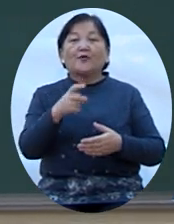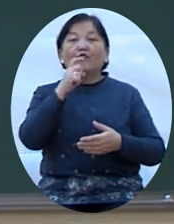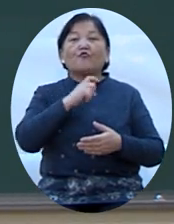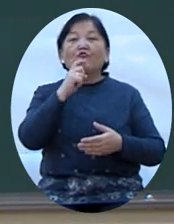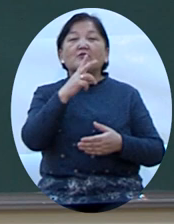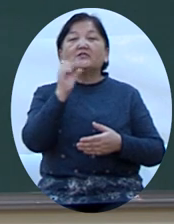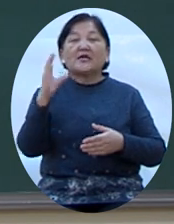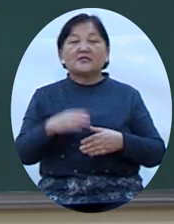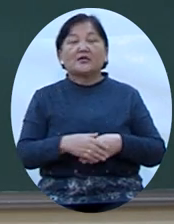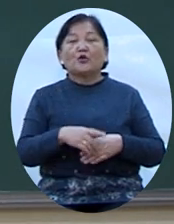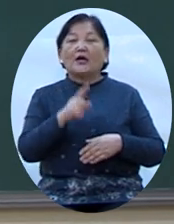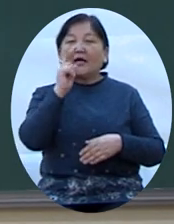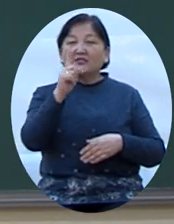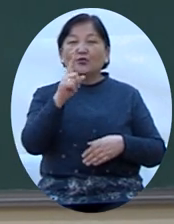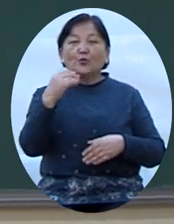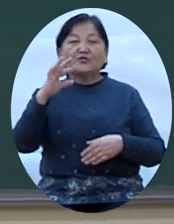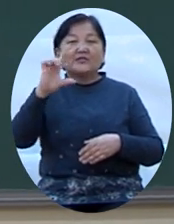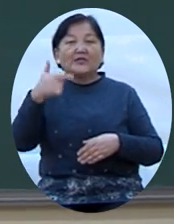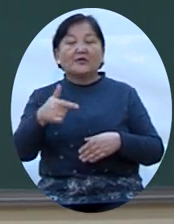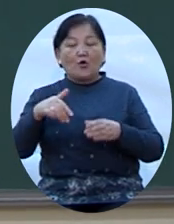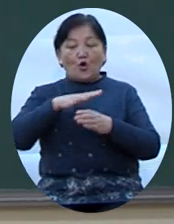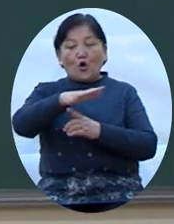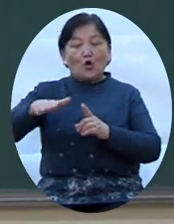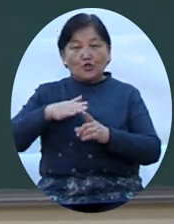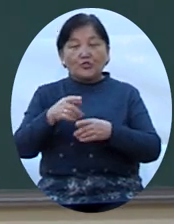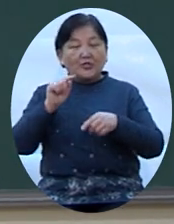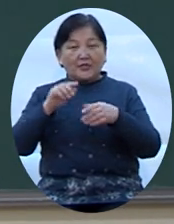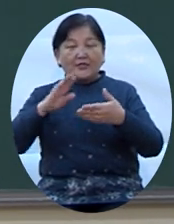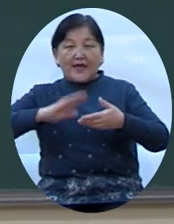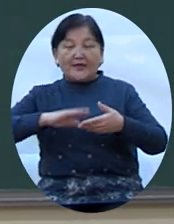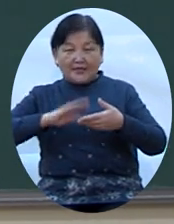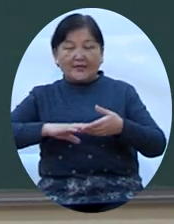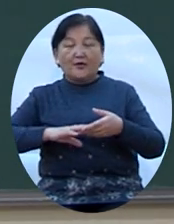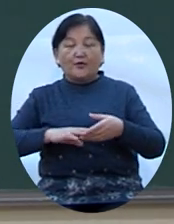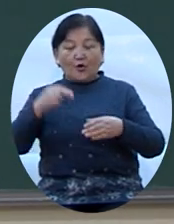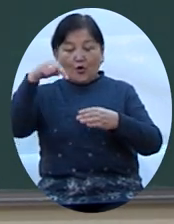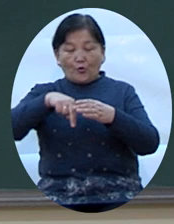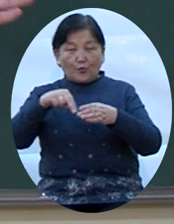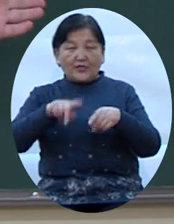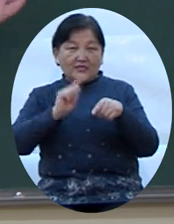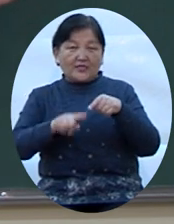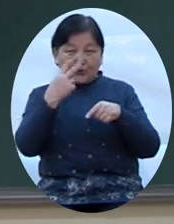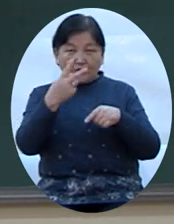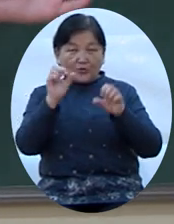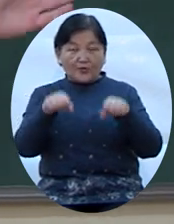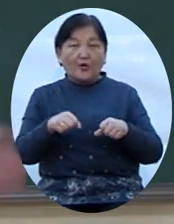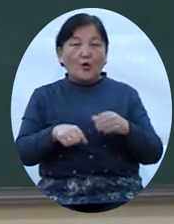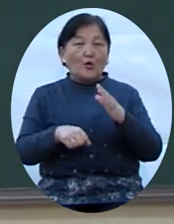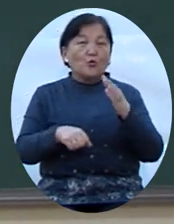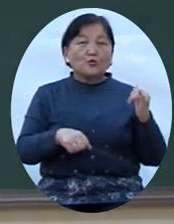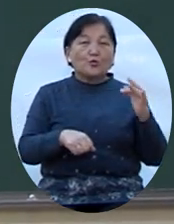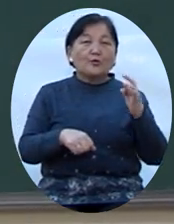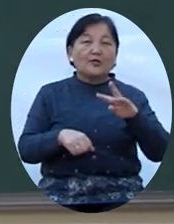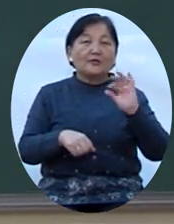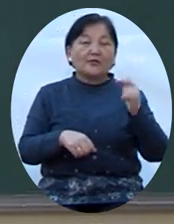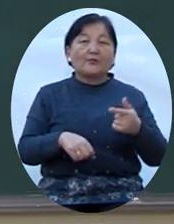цаасыг зөвхөн хүчиллэг орчинд танихад хэрэглэдэг байна. Мөн сармаг суурилэг орчин